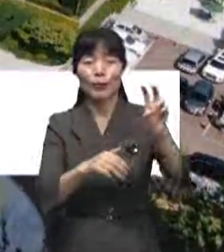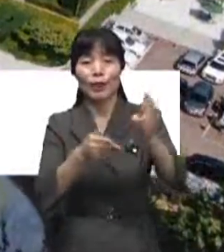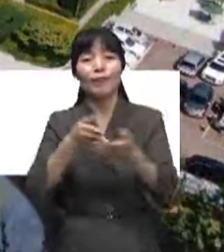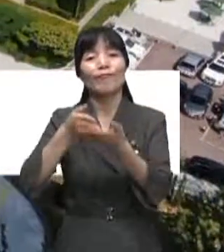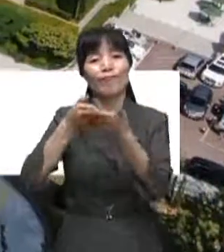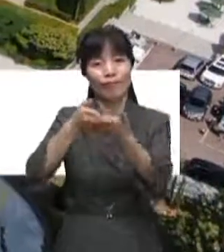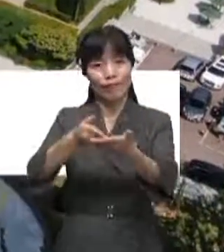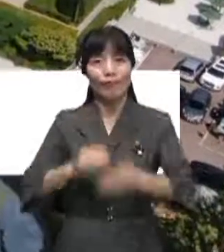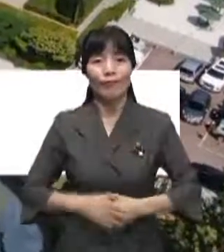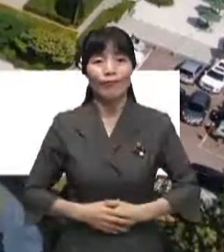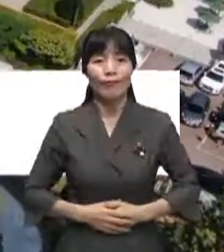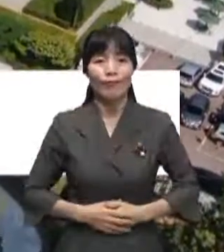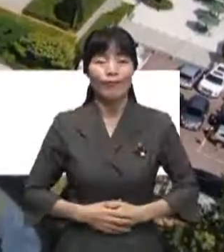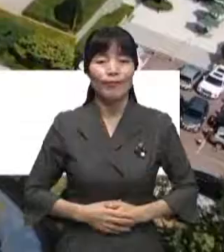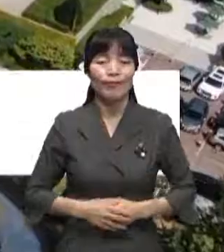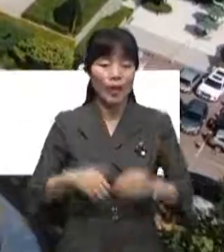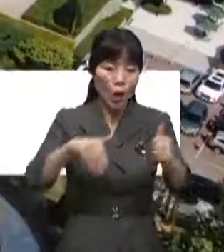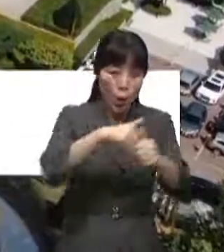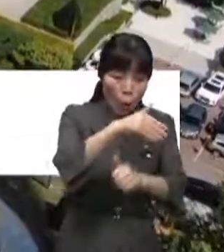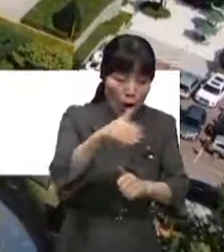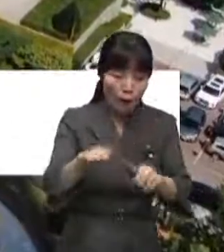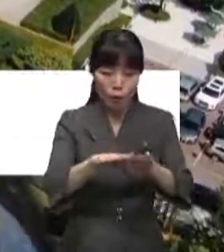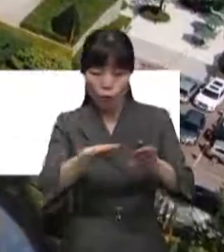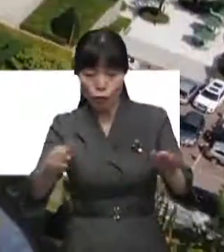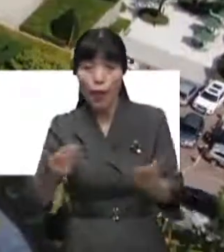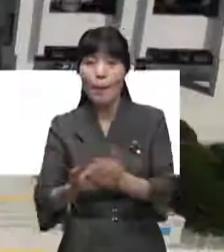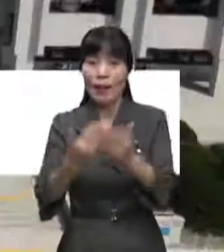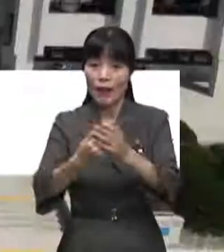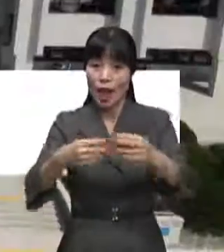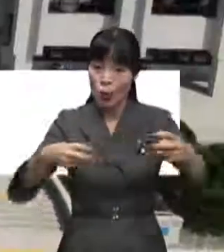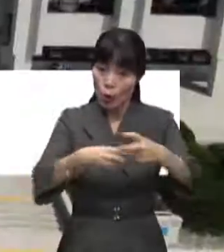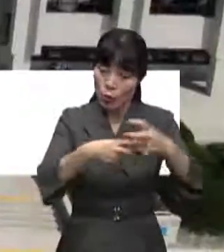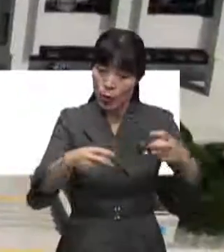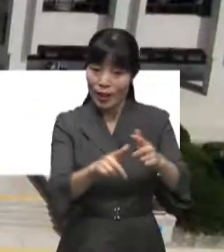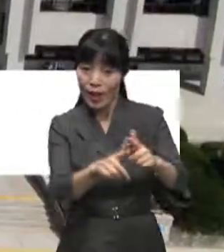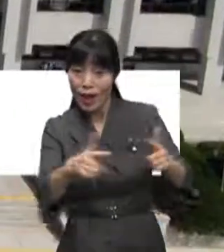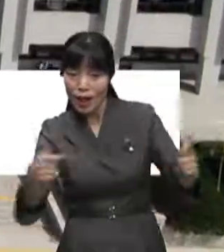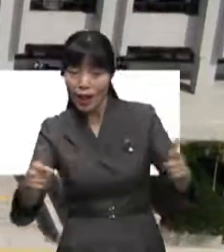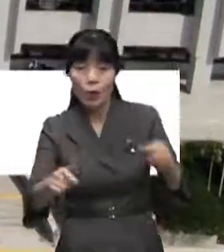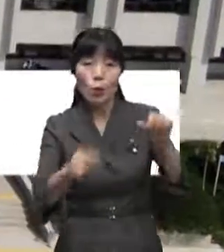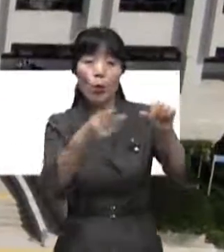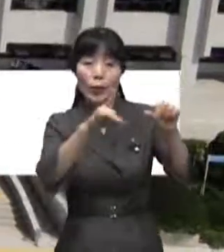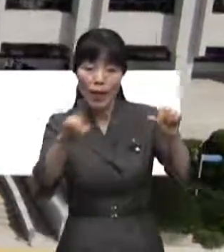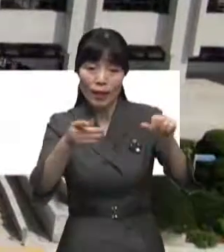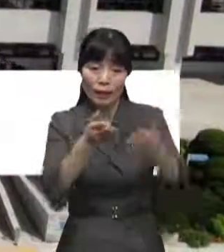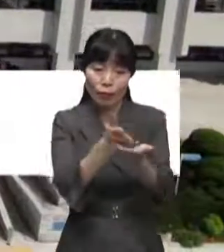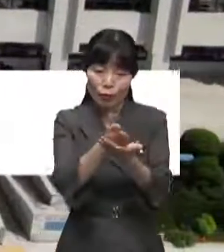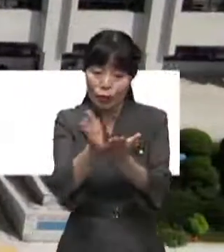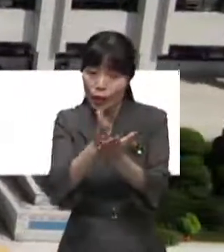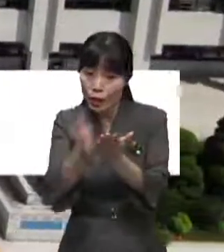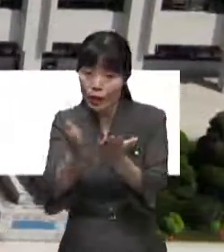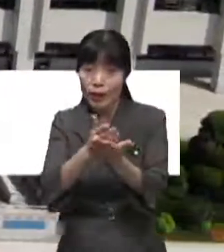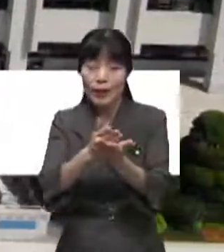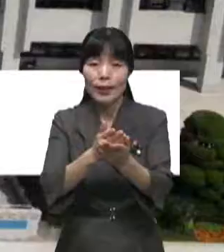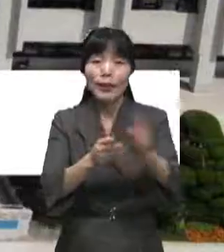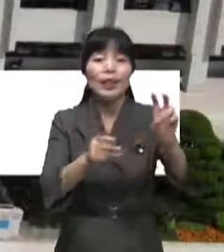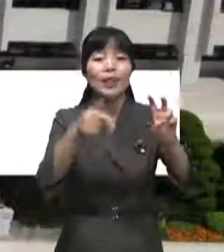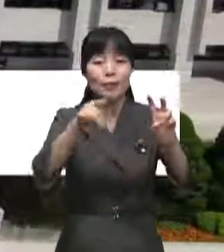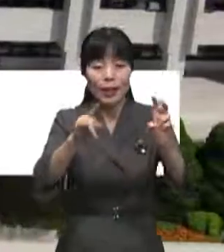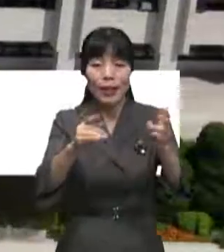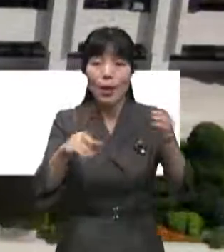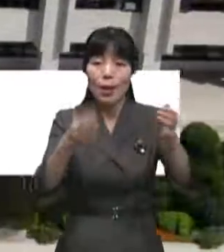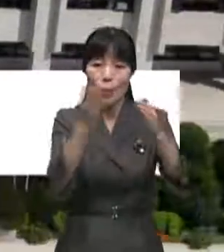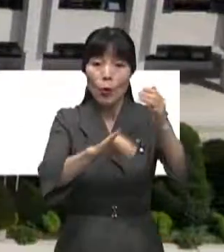밝혔습니다. 환경과 균형 발전, 교통 인프라 등 5대 분야로 나눠진 20개 공약 중 인천의 1호